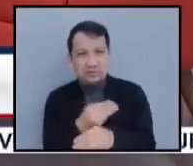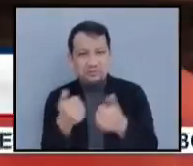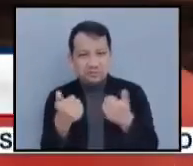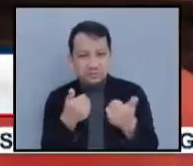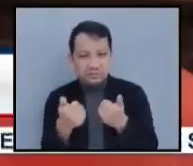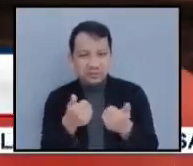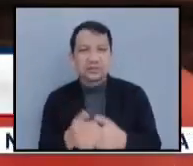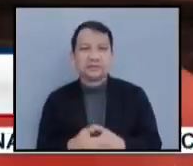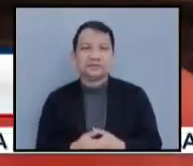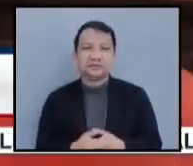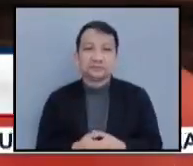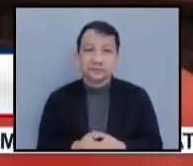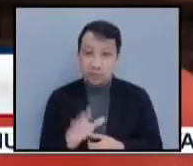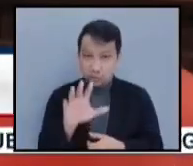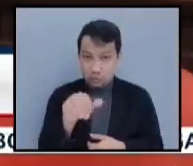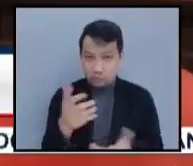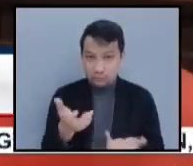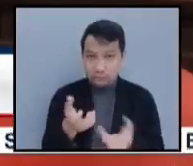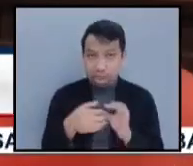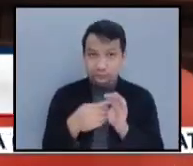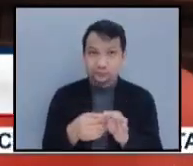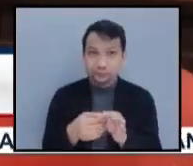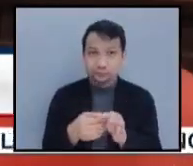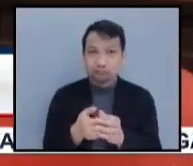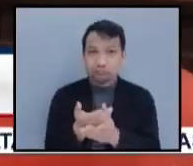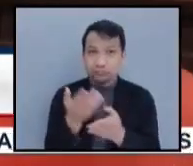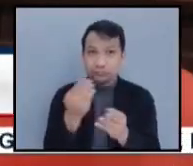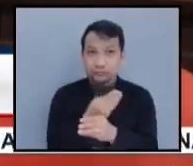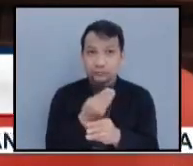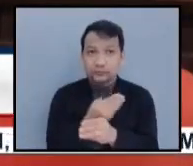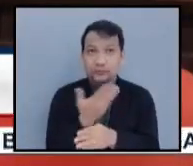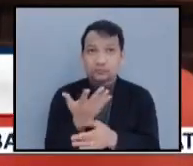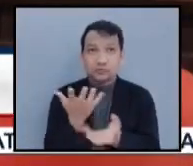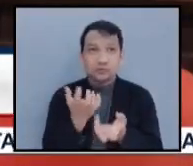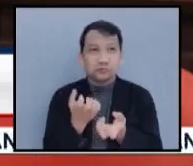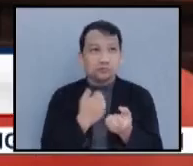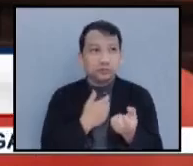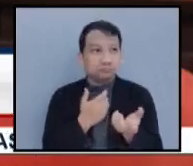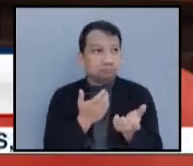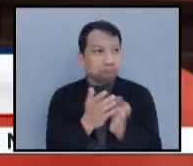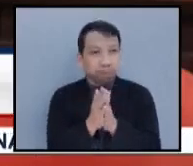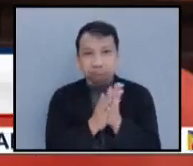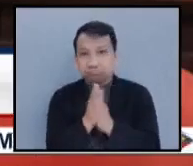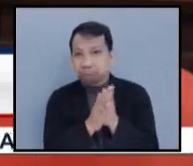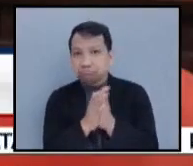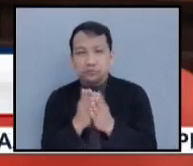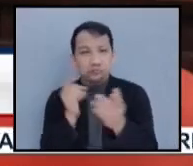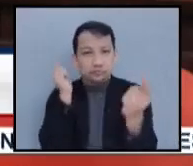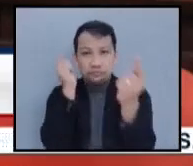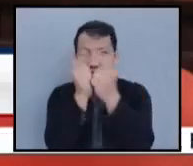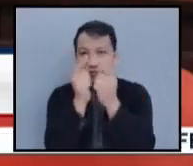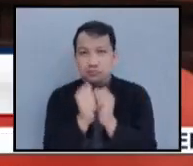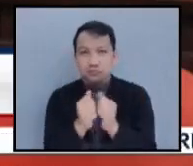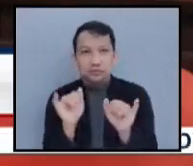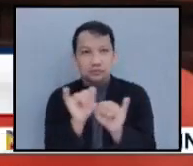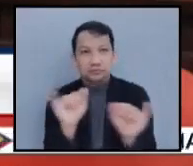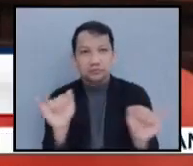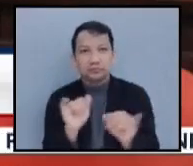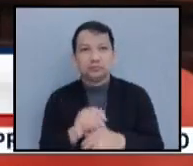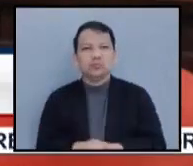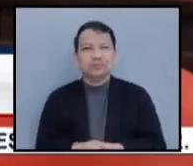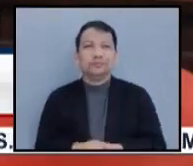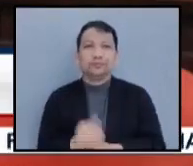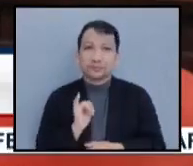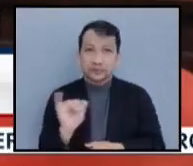For those math enthusiasts who want to achieve this